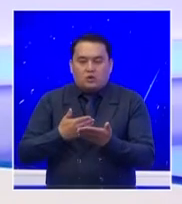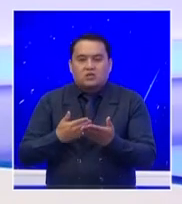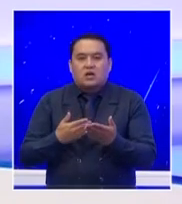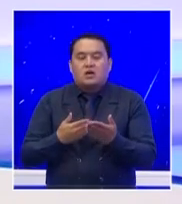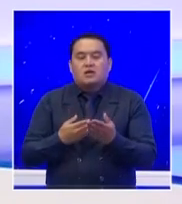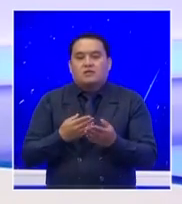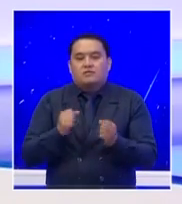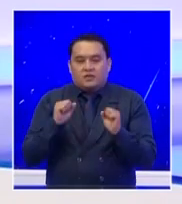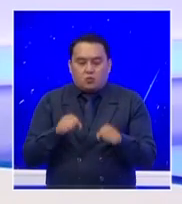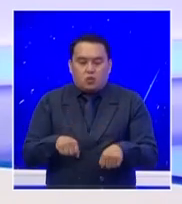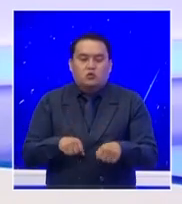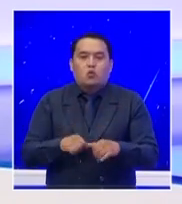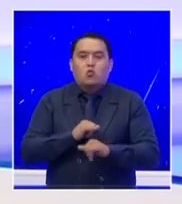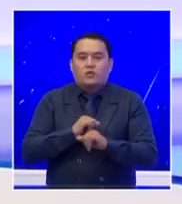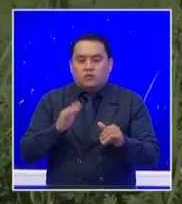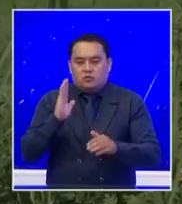весьма обнадеживающий.